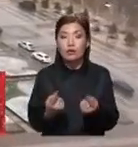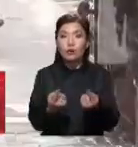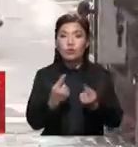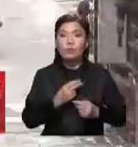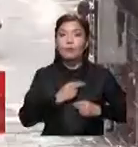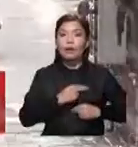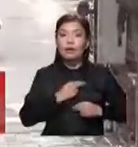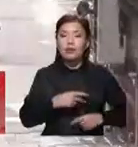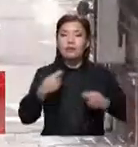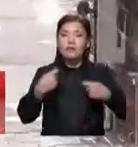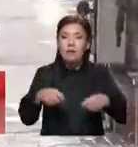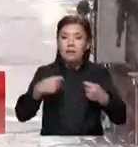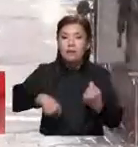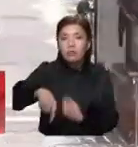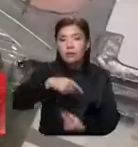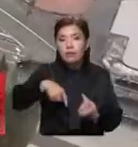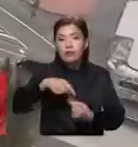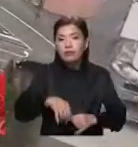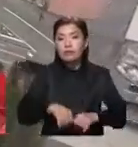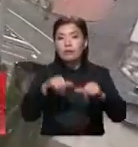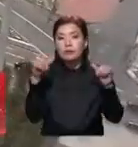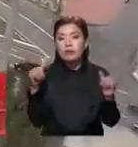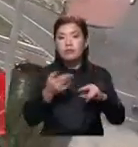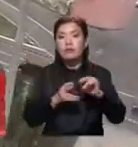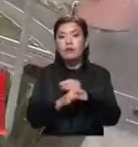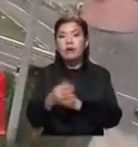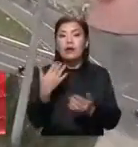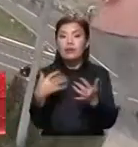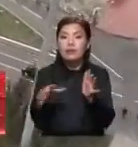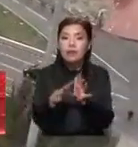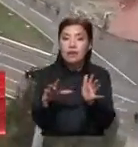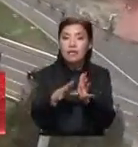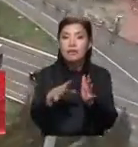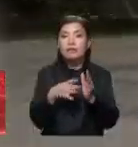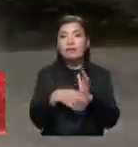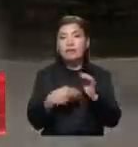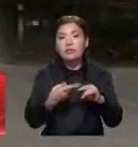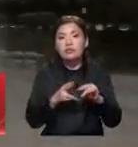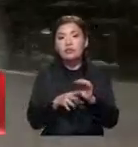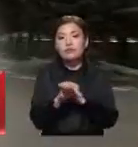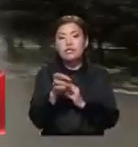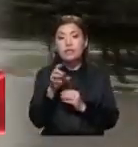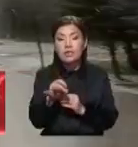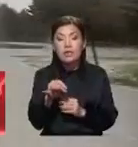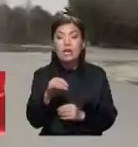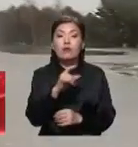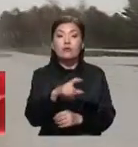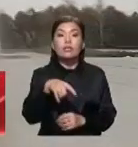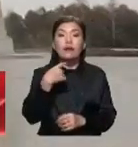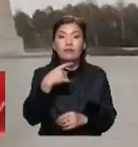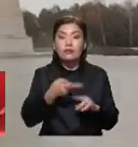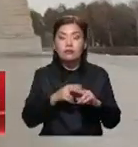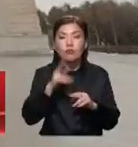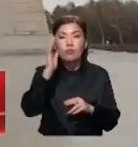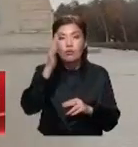Казахстана. Товарооборот растет, укрепляются партнерские отношения в энергетическом, транспортном и промышленном секторах. Эксперты убеждены, что в